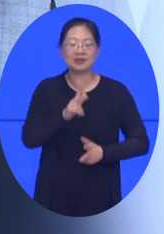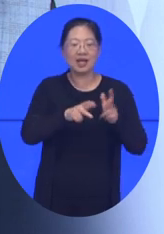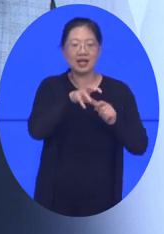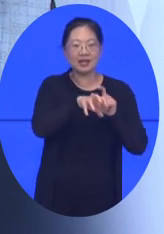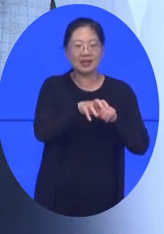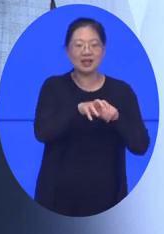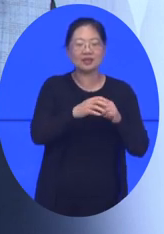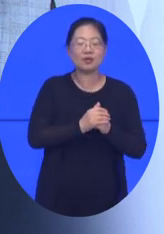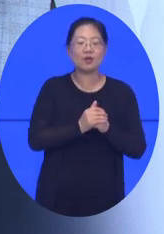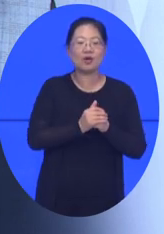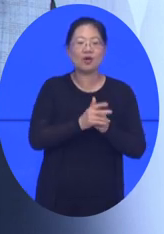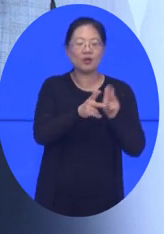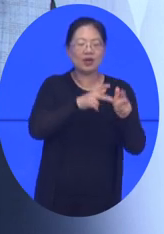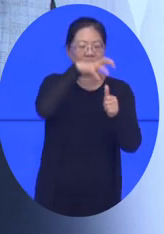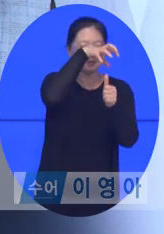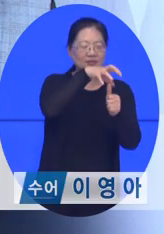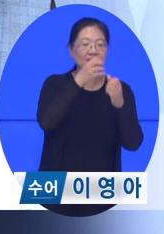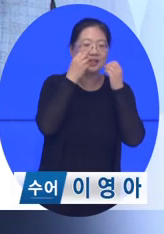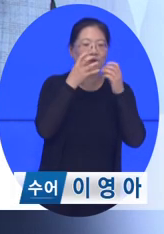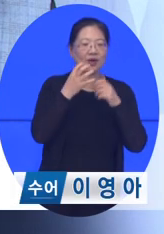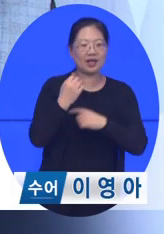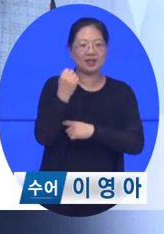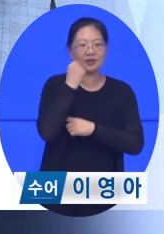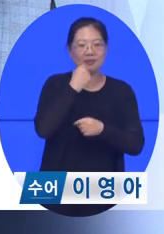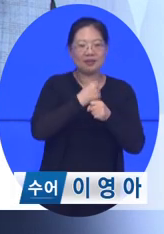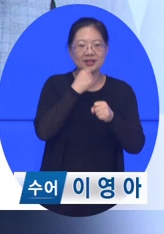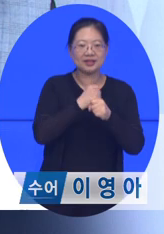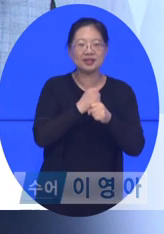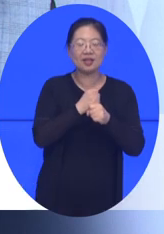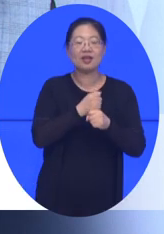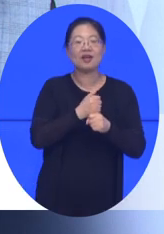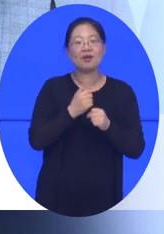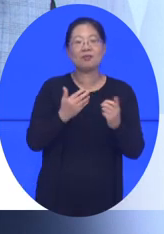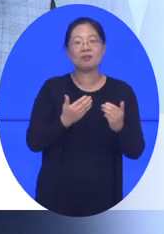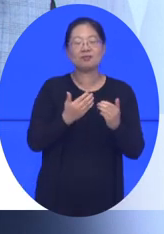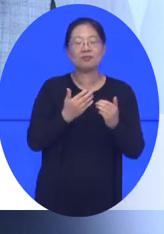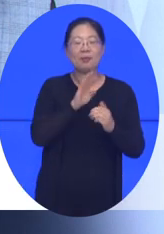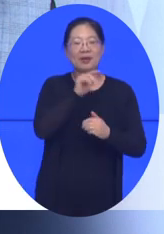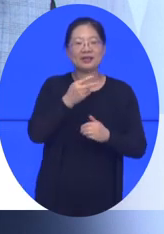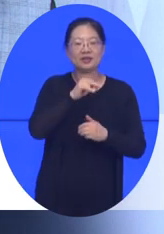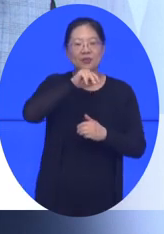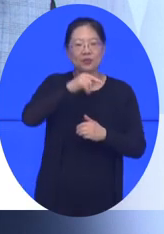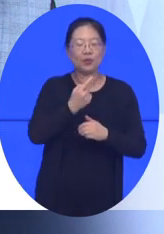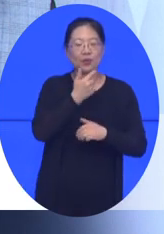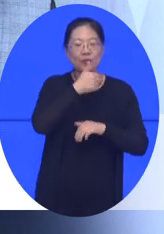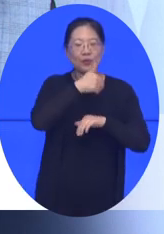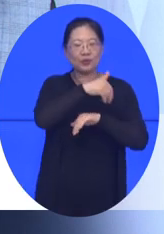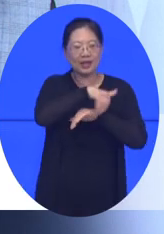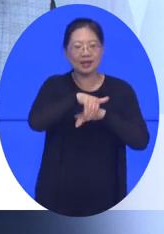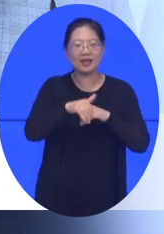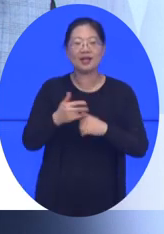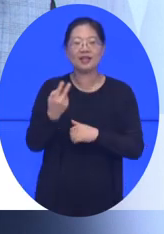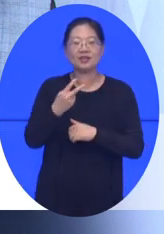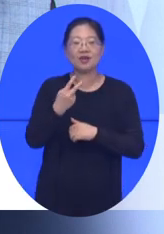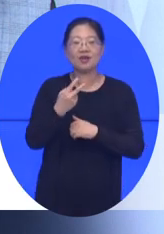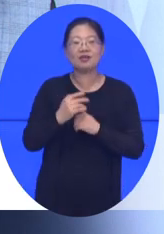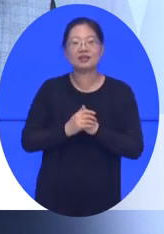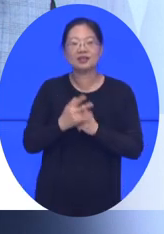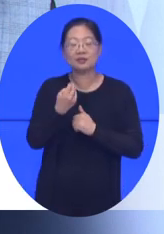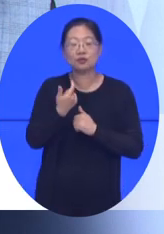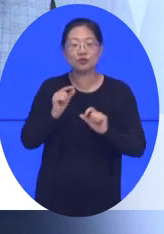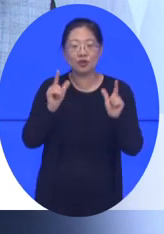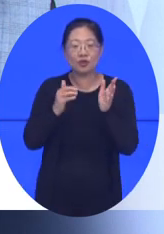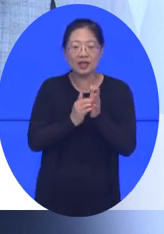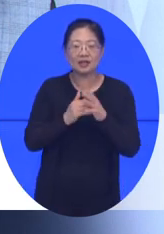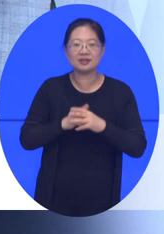산업단지 공장 지붕이 신재생 에너지를 생산하는 대규모 발전소가 될 전망입니다. 경기도가 2016년까지 원전 2기